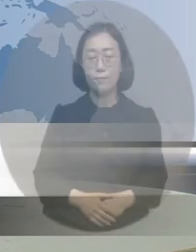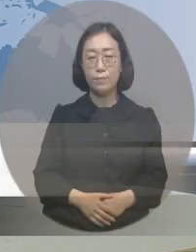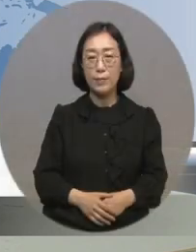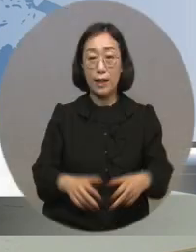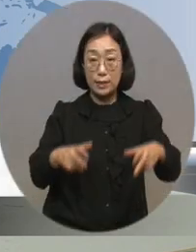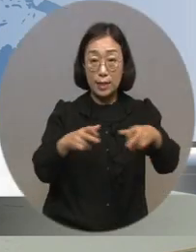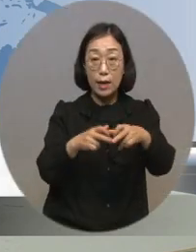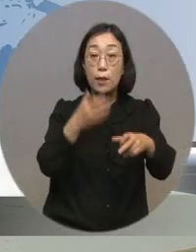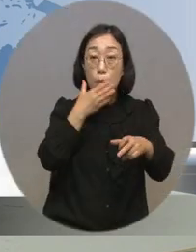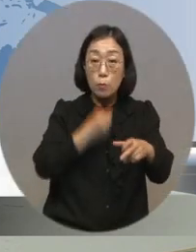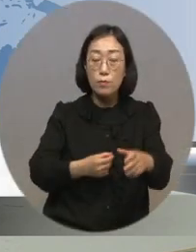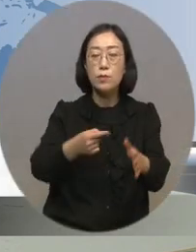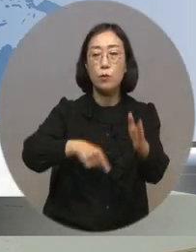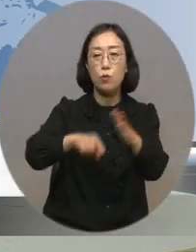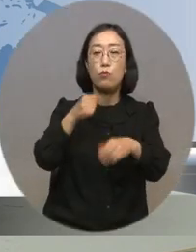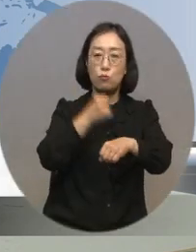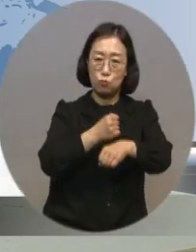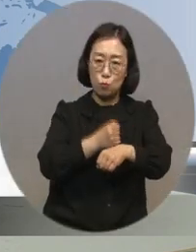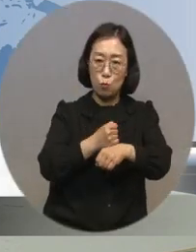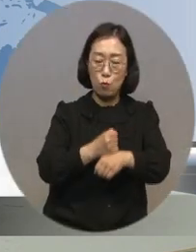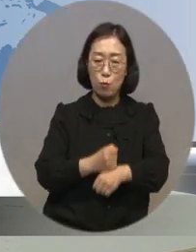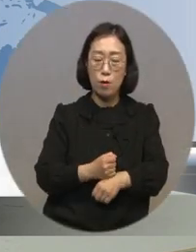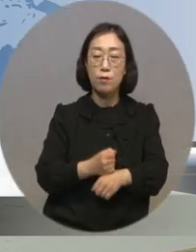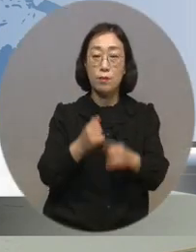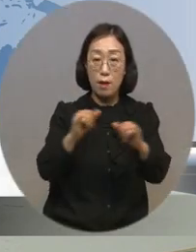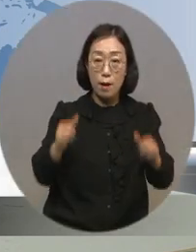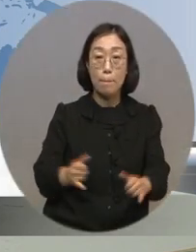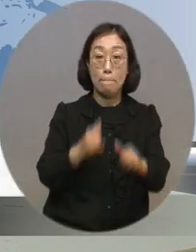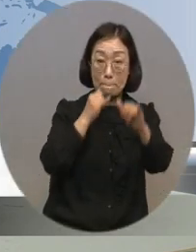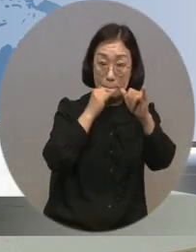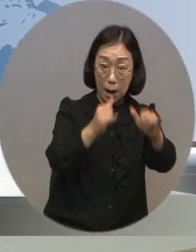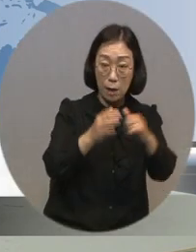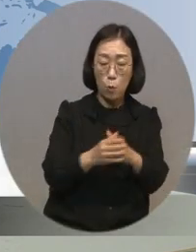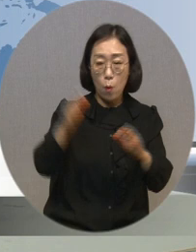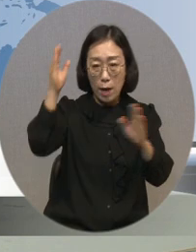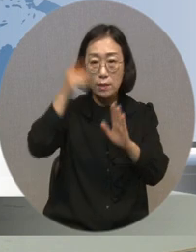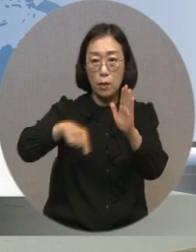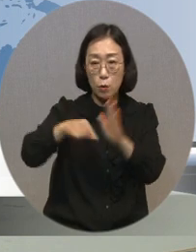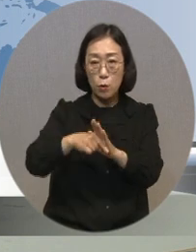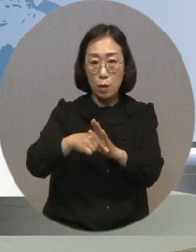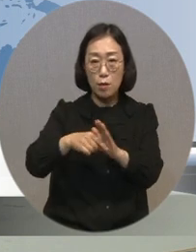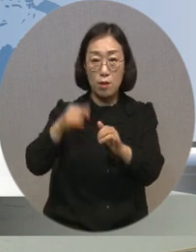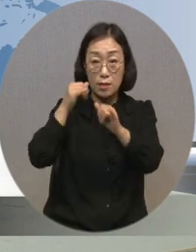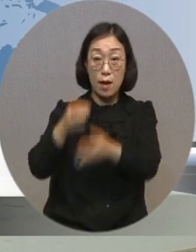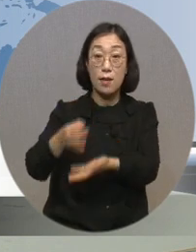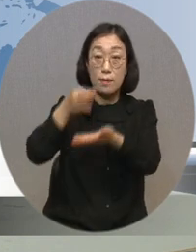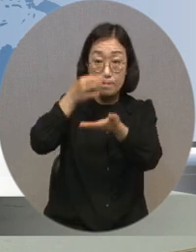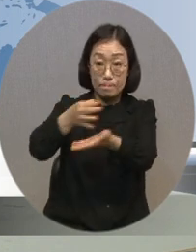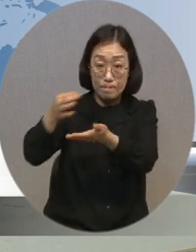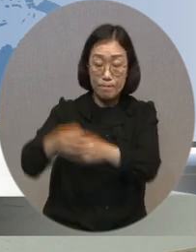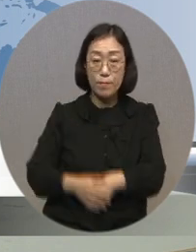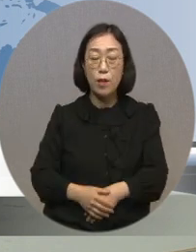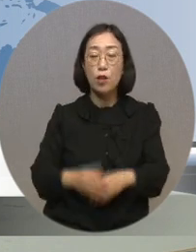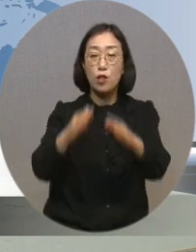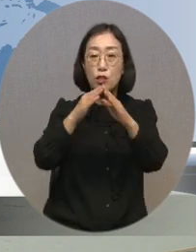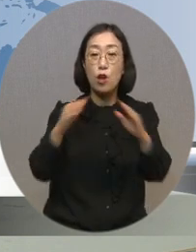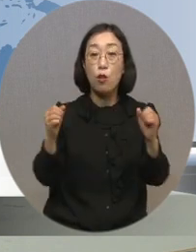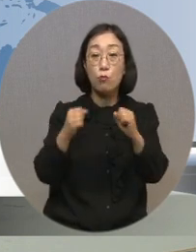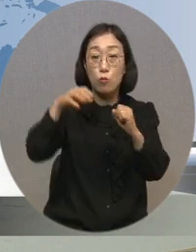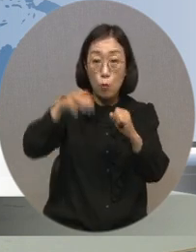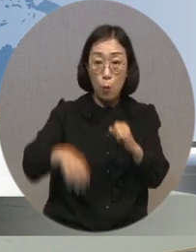장애인 복지를 위해 힘써온 유공자 시상과 학생들을 위한 장학금 전달식까지